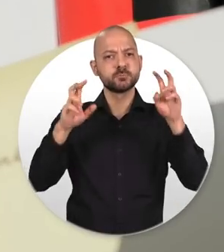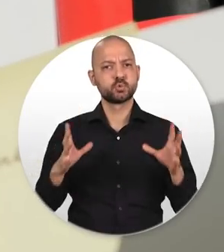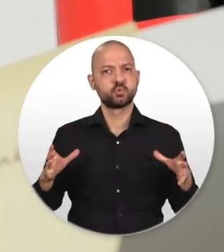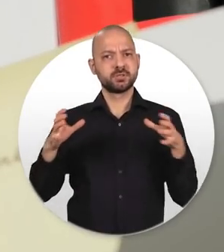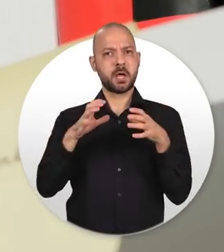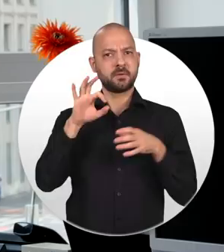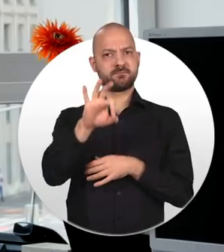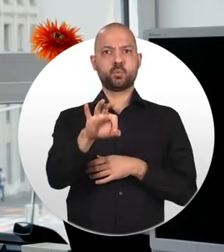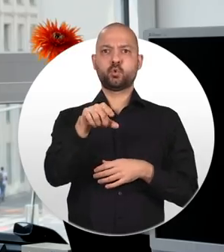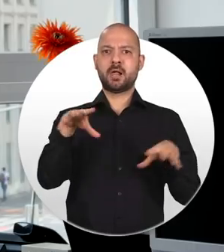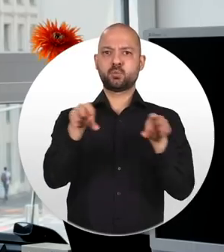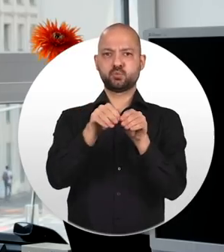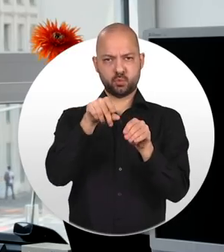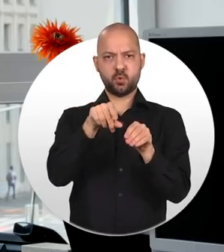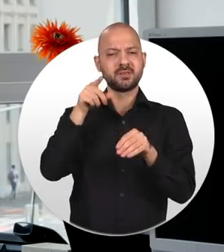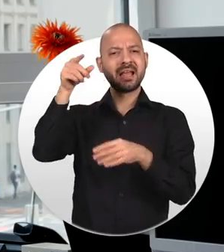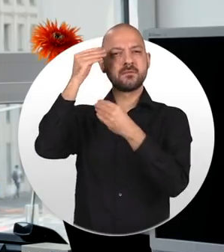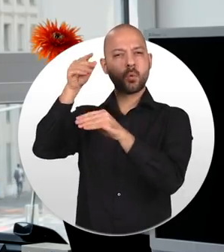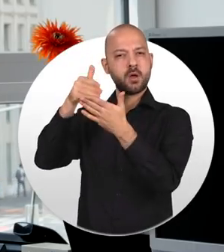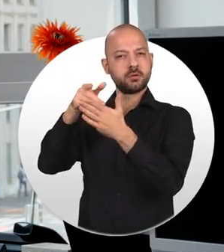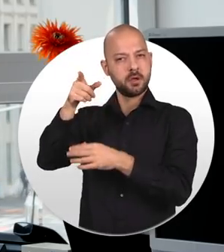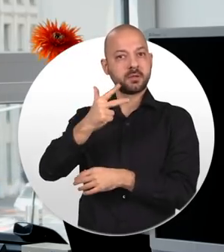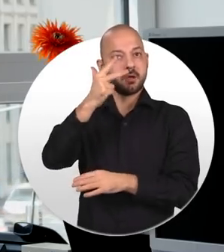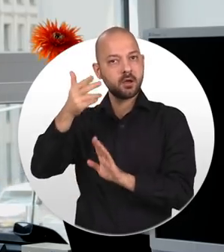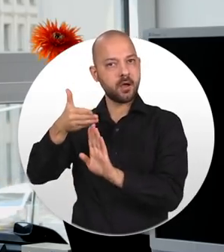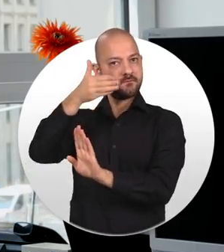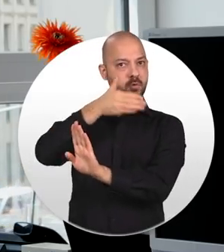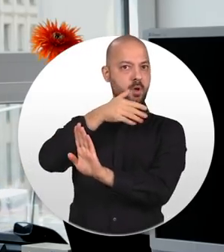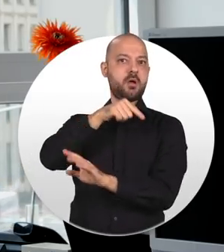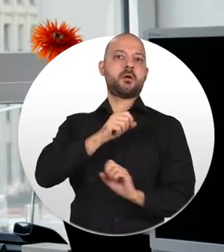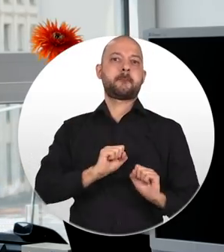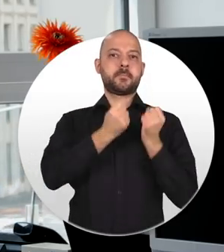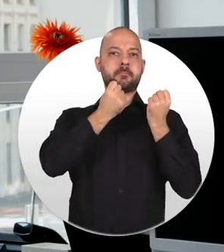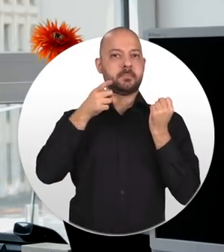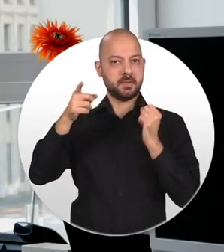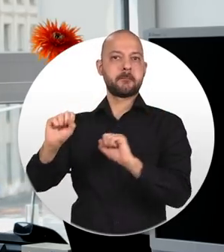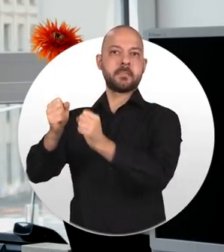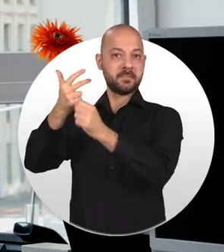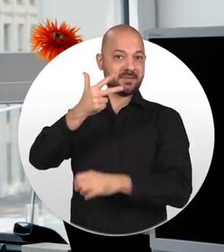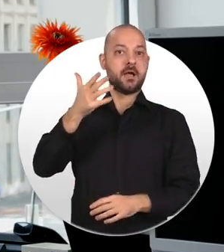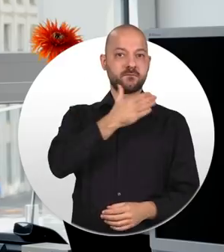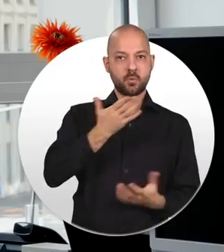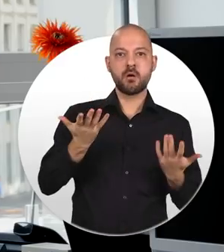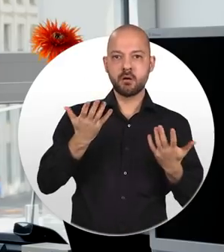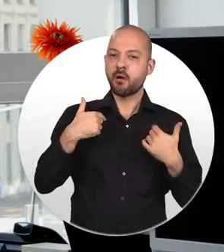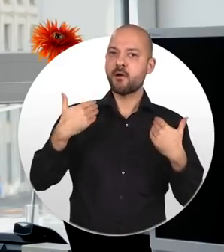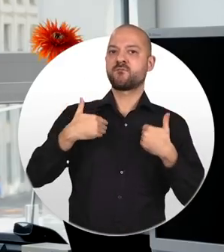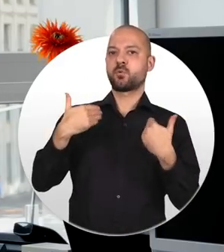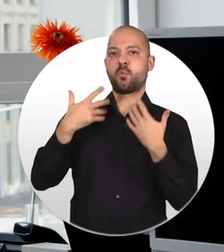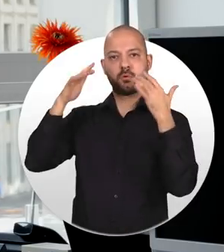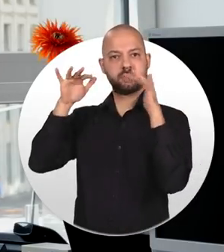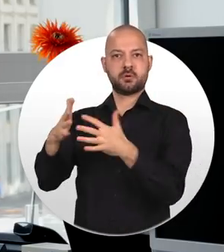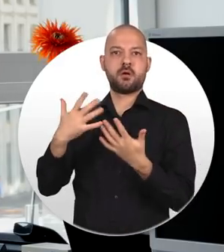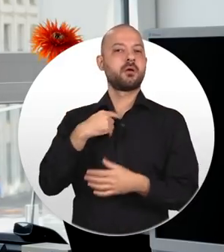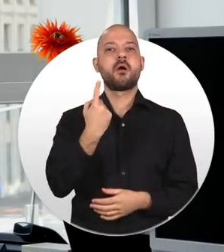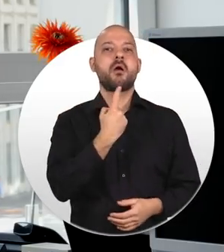Zusammen für Inklusion ist ungefähr 3 Jahre gegründet von dem Info-Handicap. Wir waren damals immens froh darüber, weil